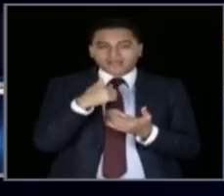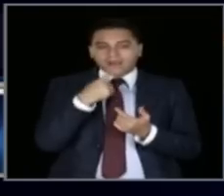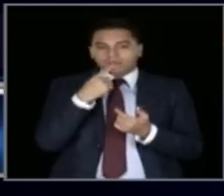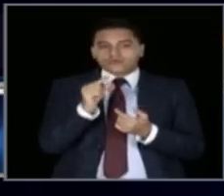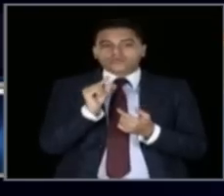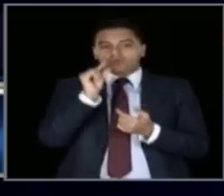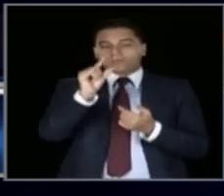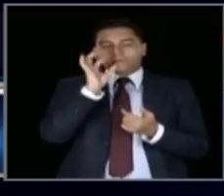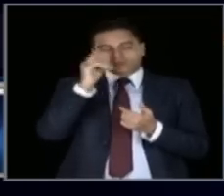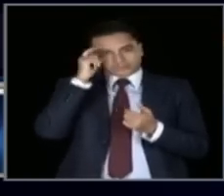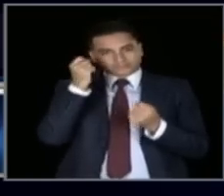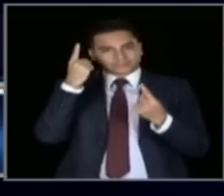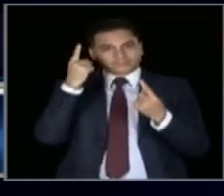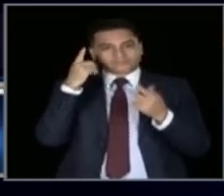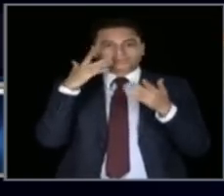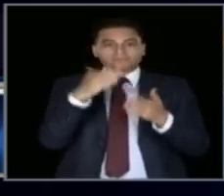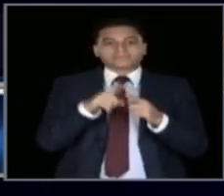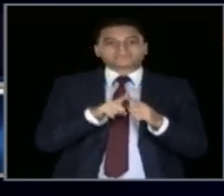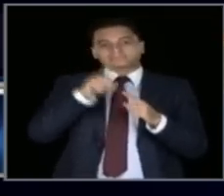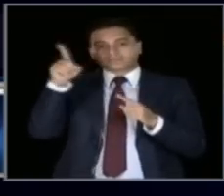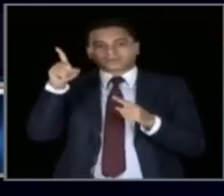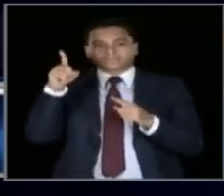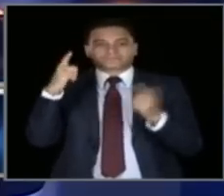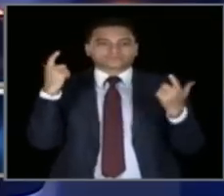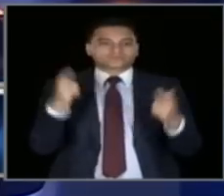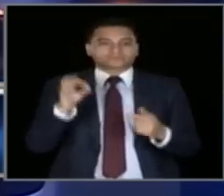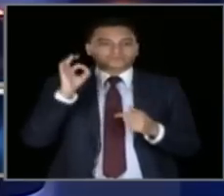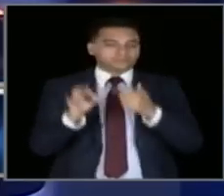جملة تخليك تروح هناك مباشرة.